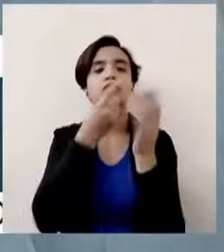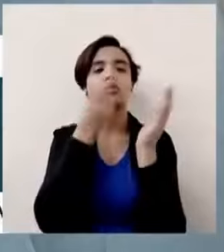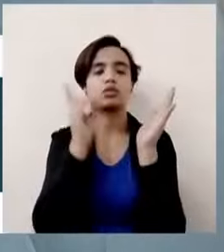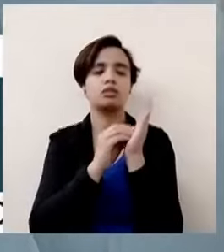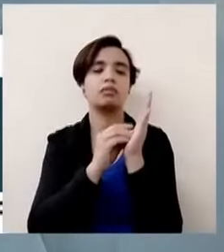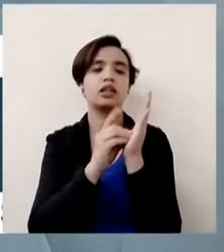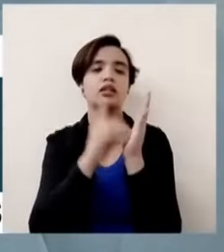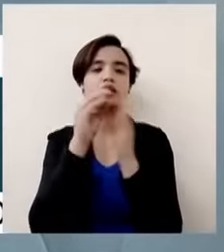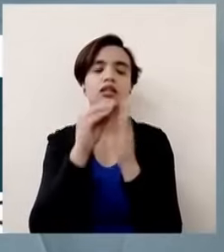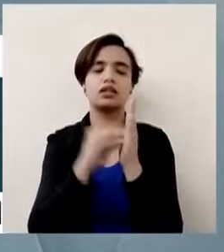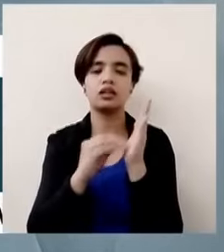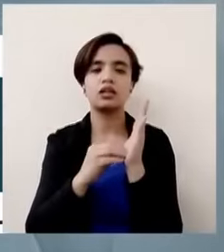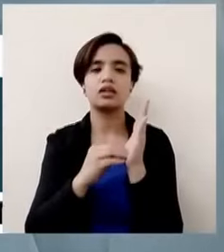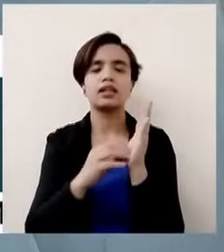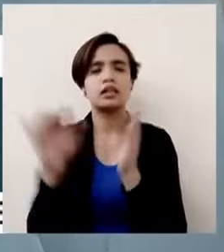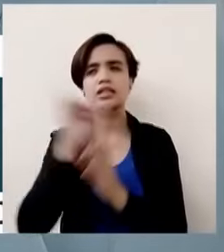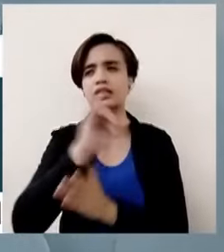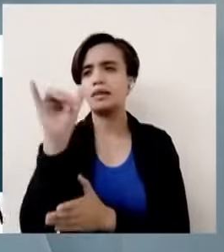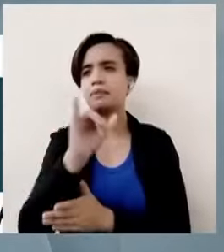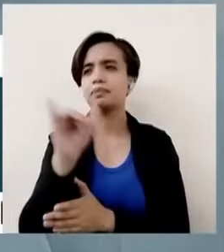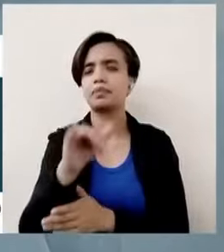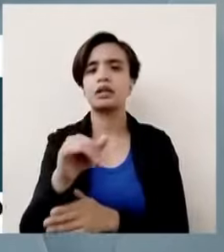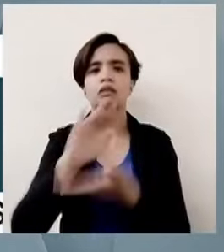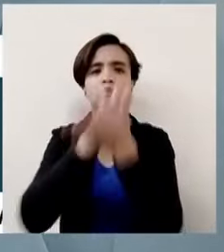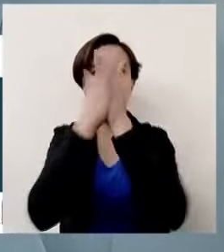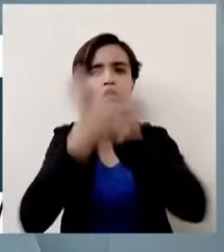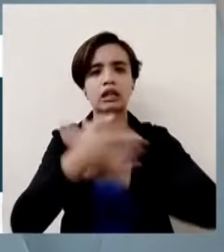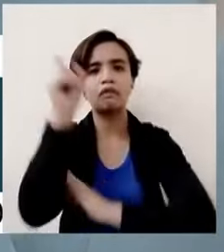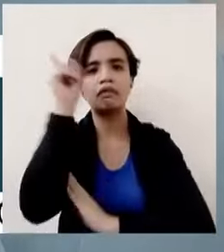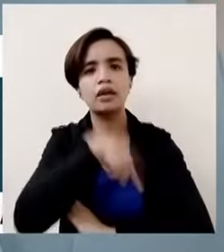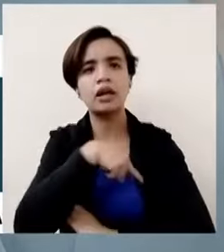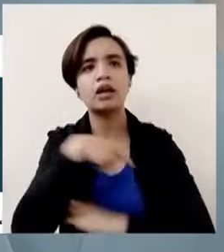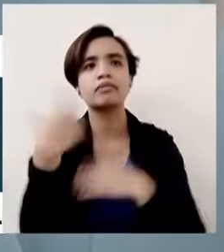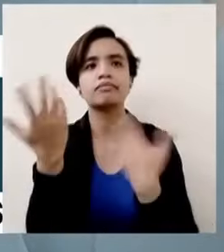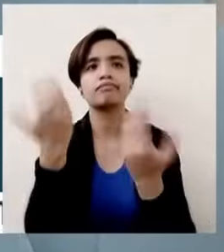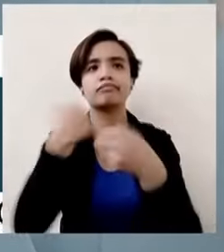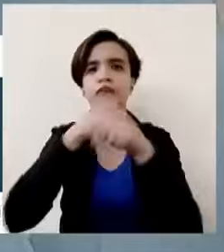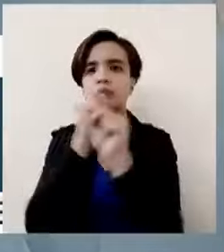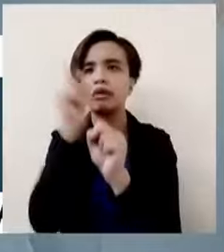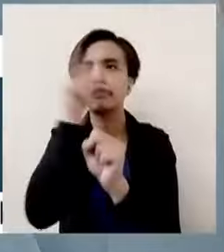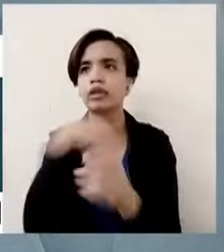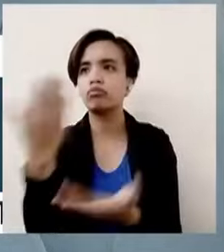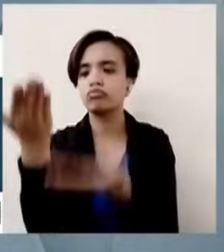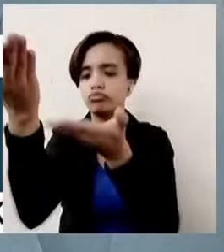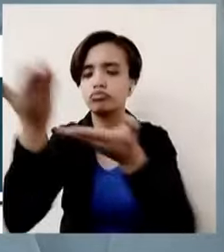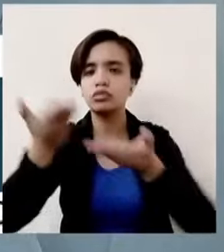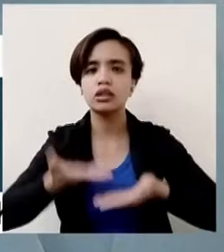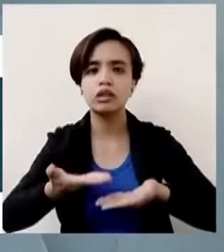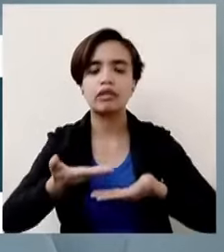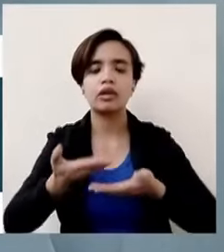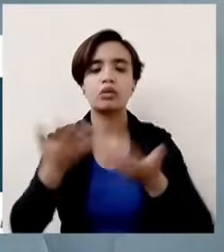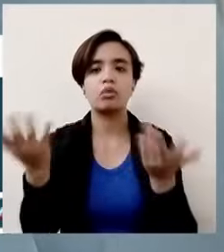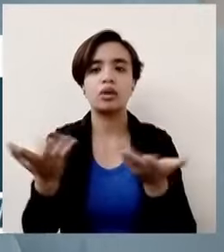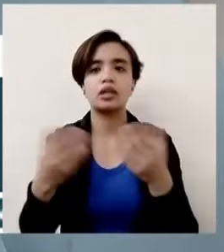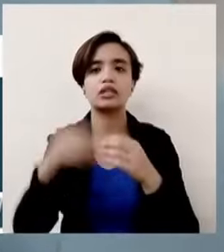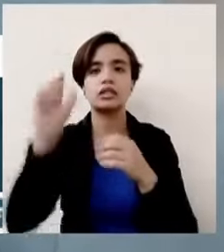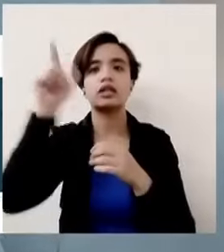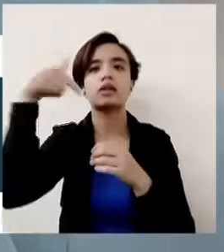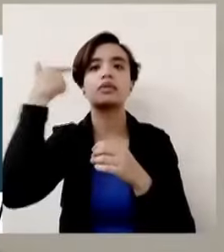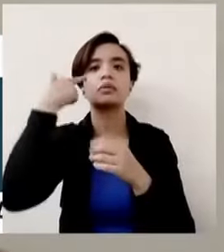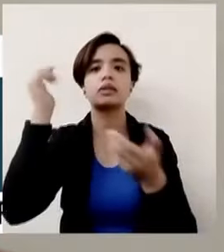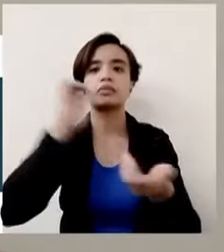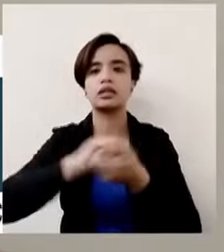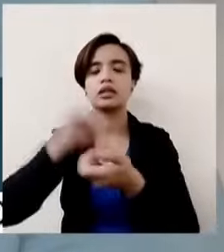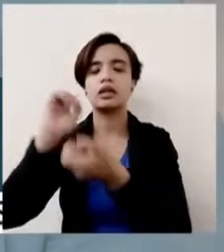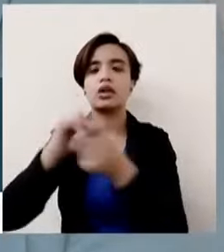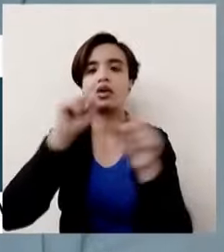na kumbaga natatamper or nagiging fake na nasasubmit sa ating pong mga government partners or other agencies.